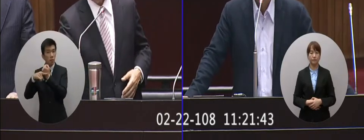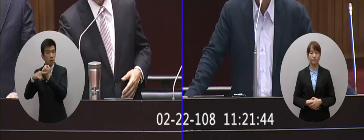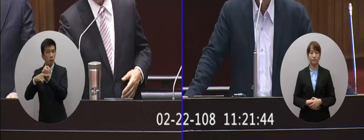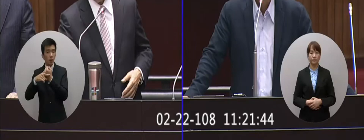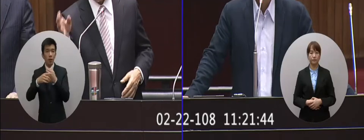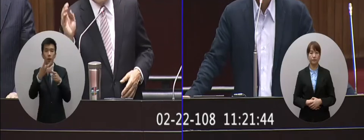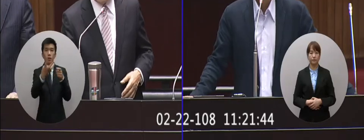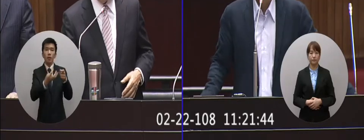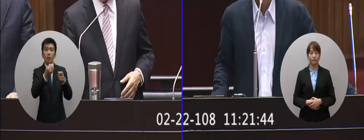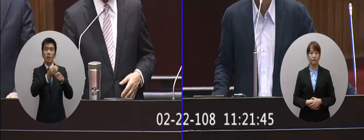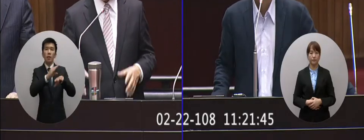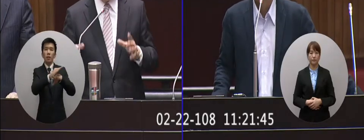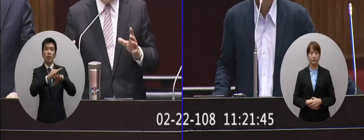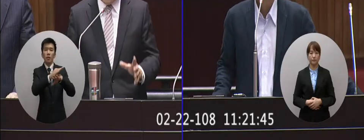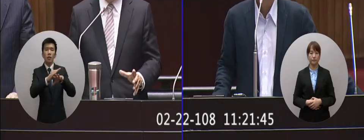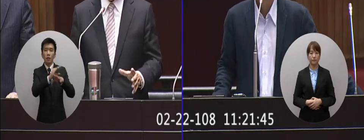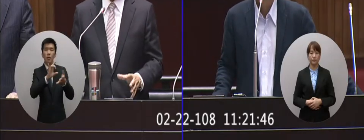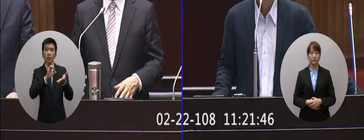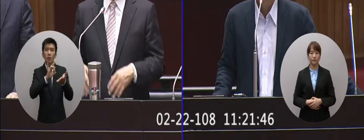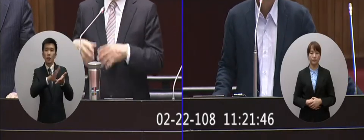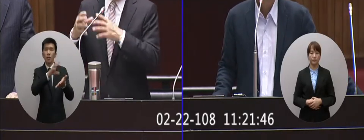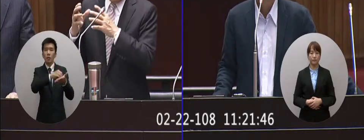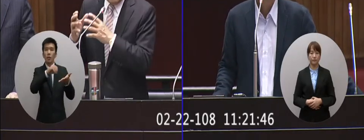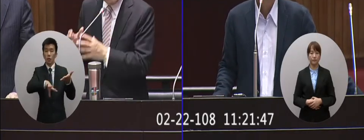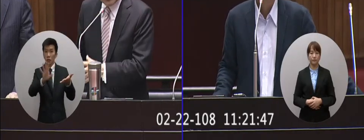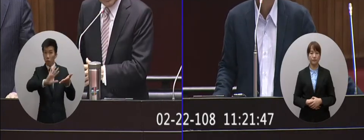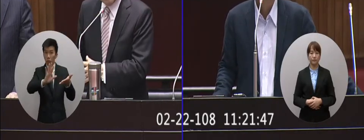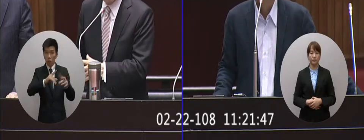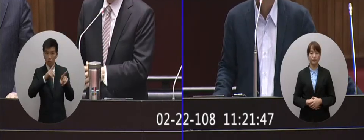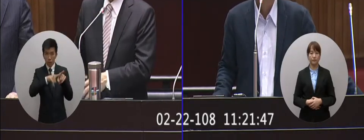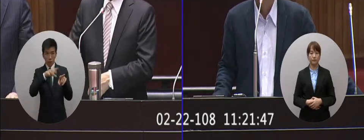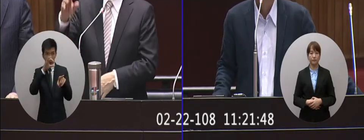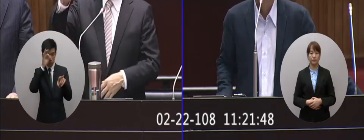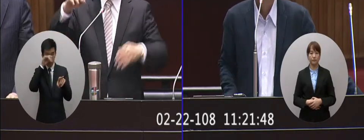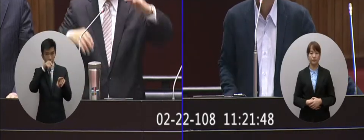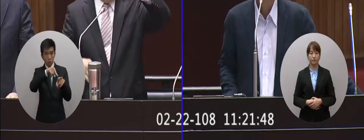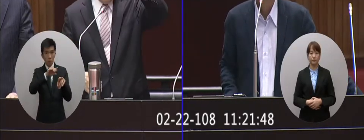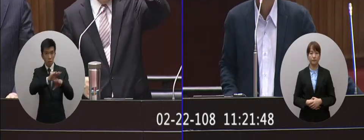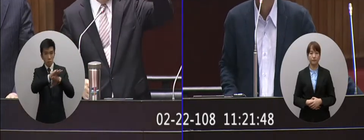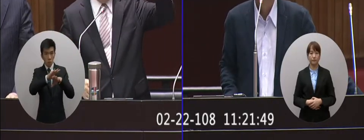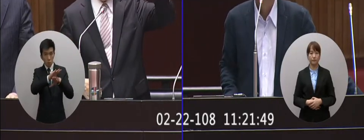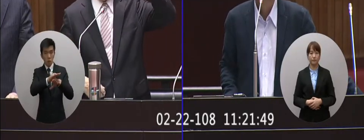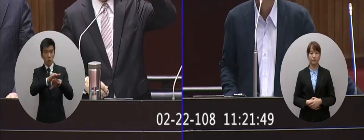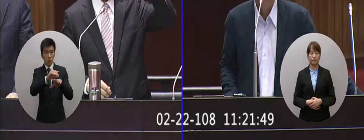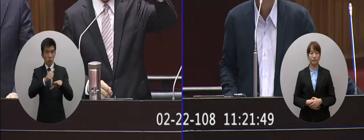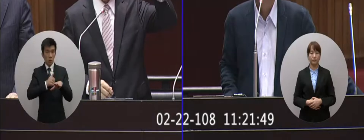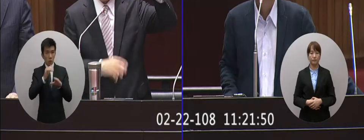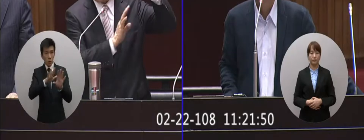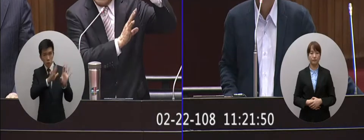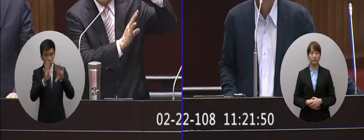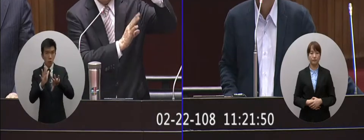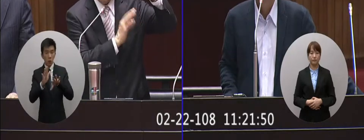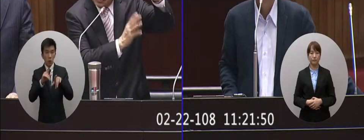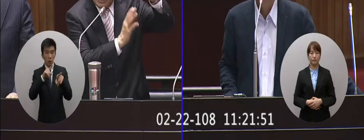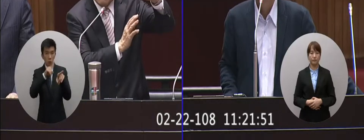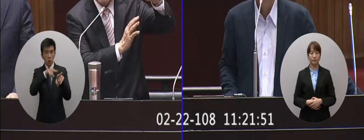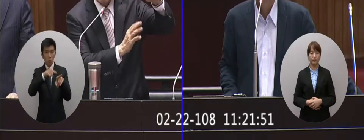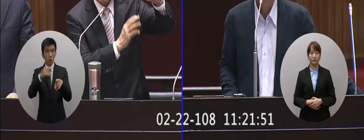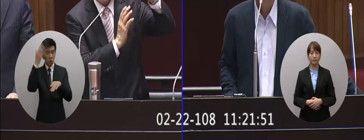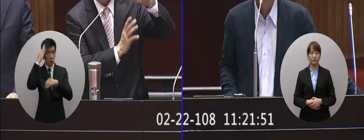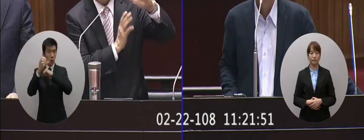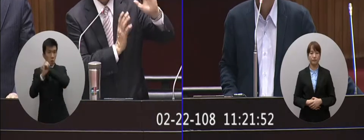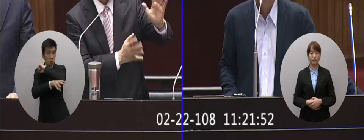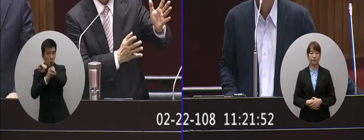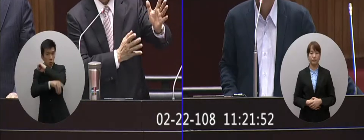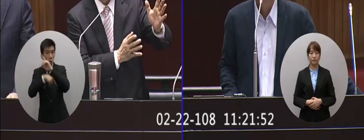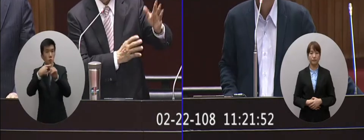年限，等到事实来看安怎样会当原有要达到的标准不改，就像